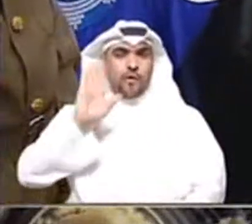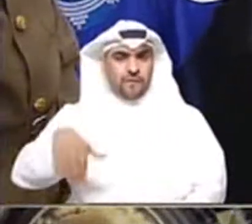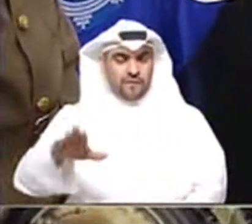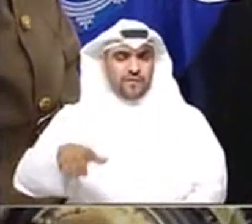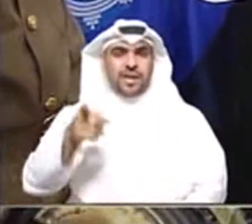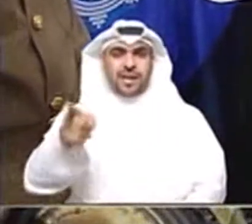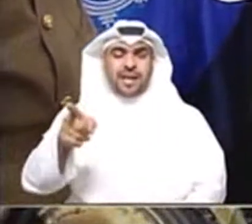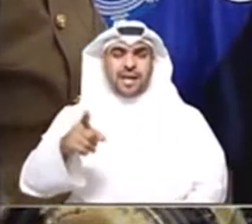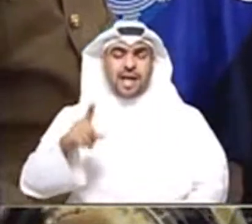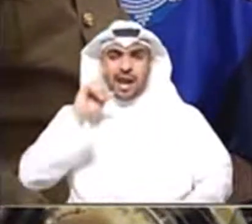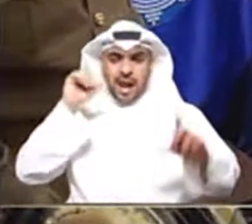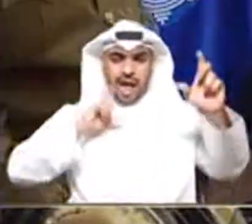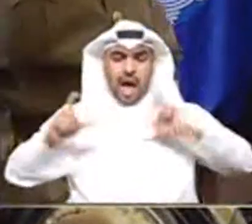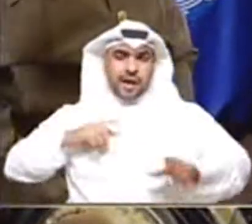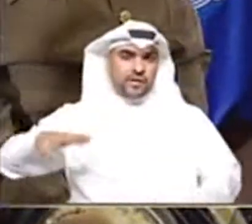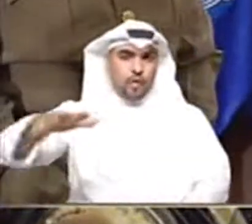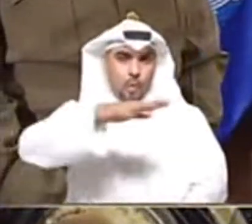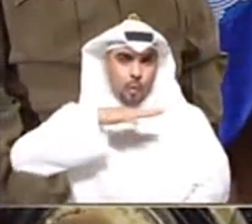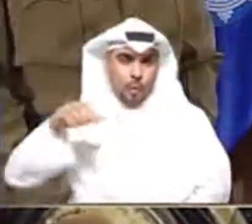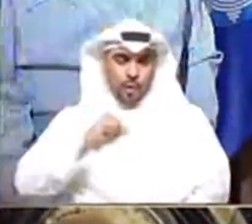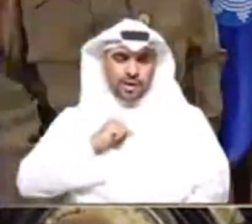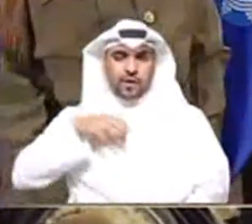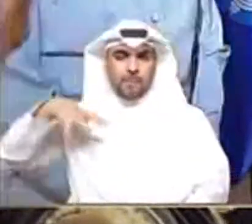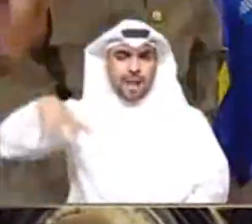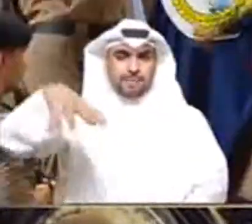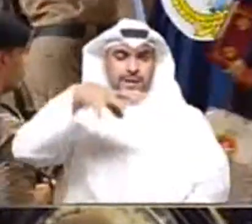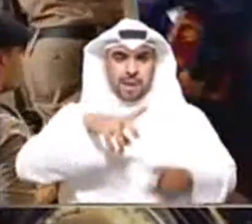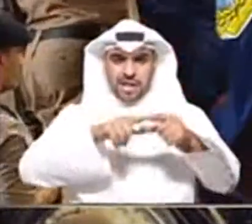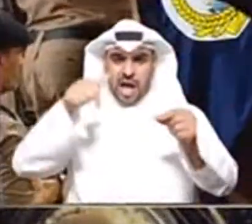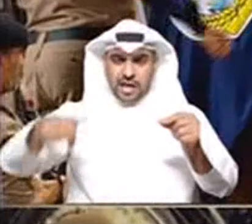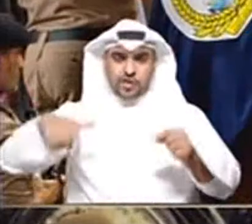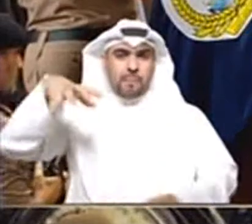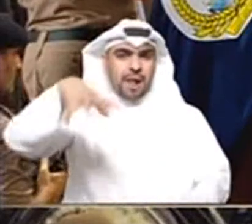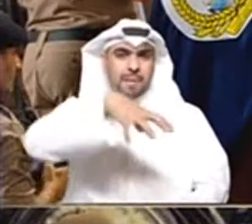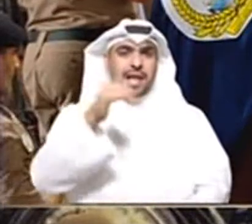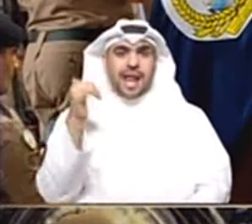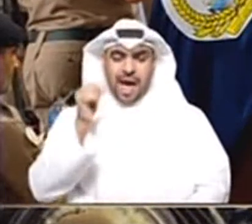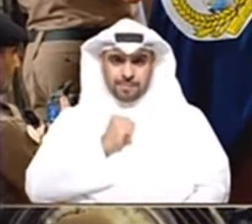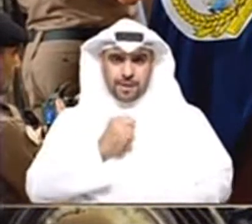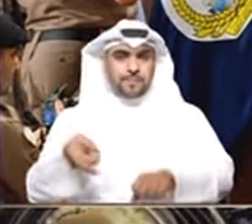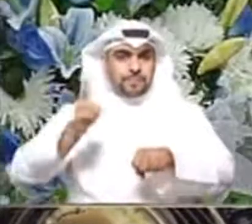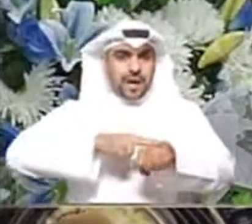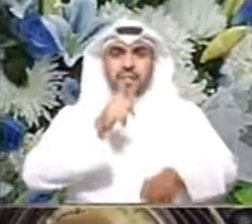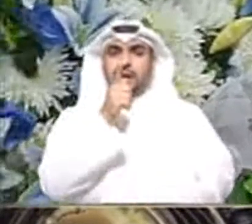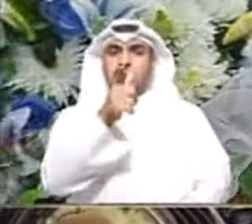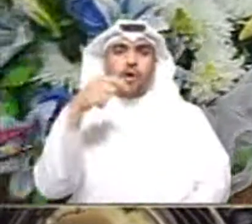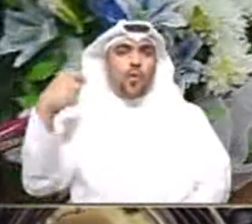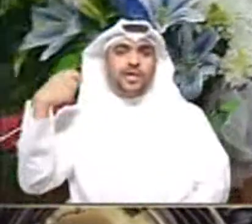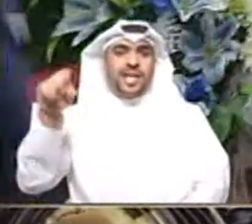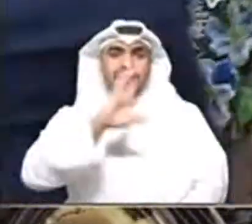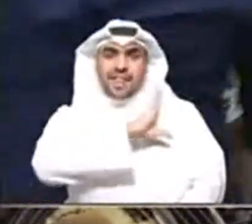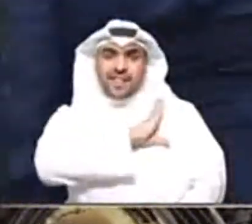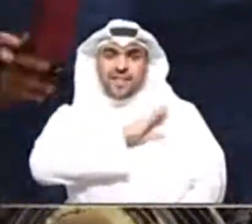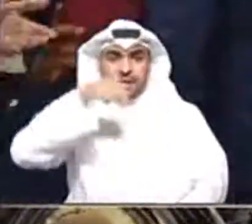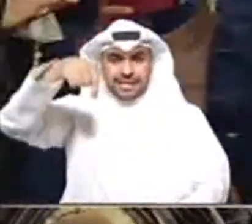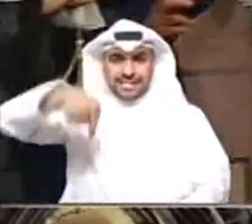ضباط من دول شقيقة وصديقة في الكلية. وقال الشيخ ناصر الصباح إن وجود عدد كبير من الضباط